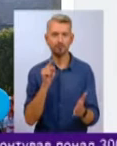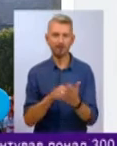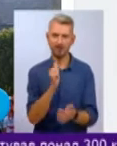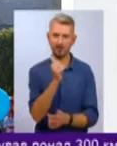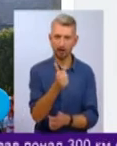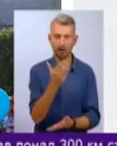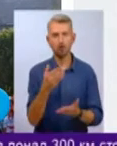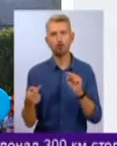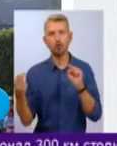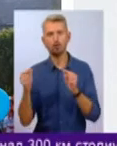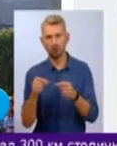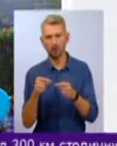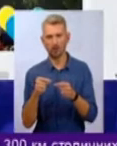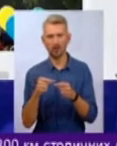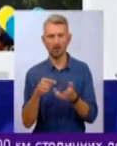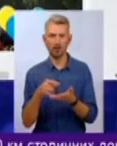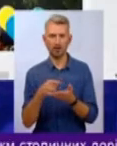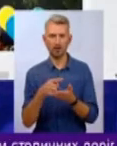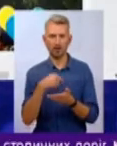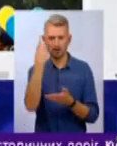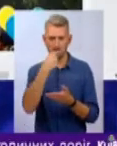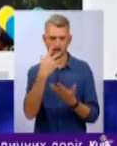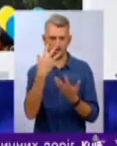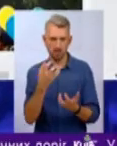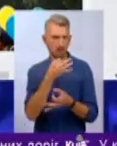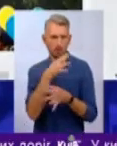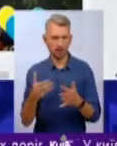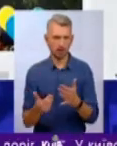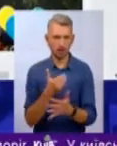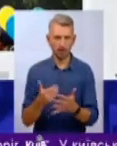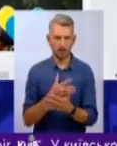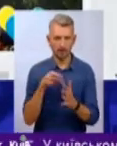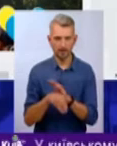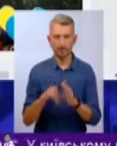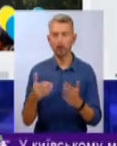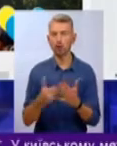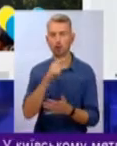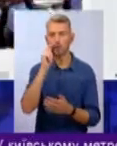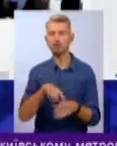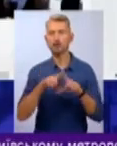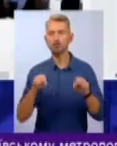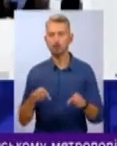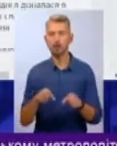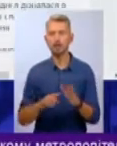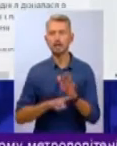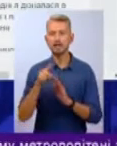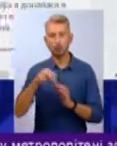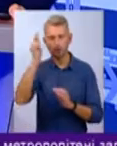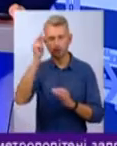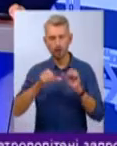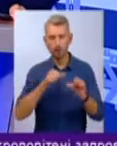Якщо проти, дизлайк. Я маю на увазі нововведення будь-які. Ну, і нова українська школа вже із цього навчального